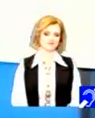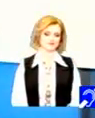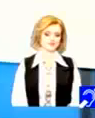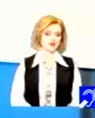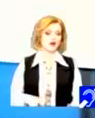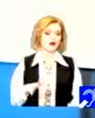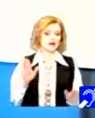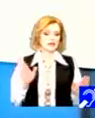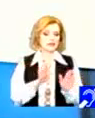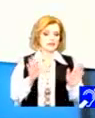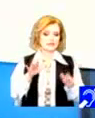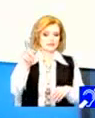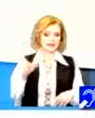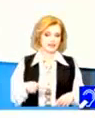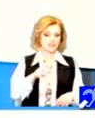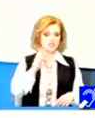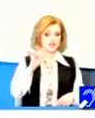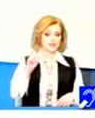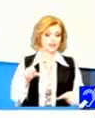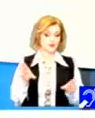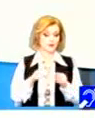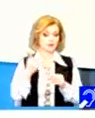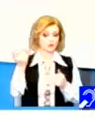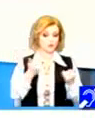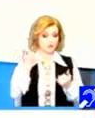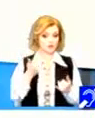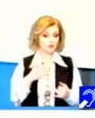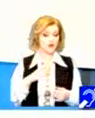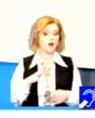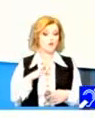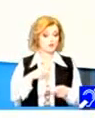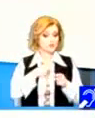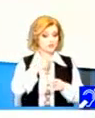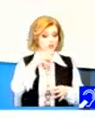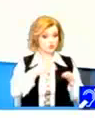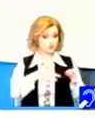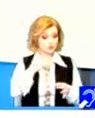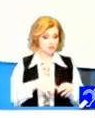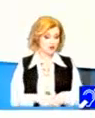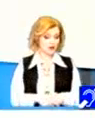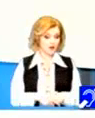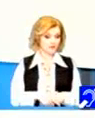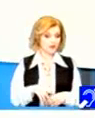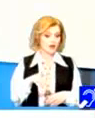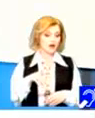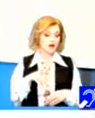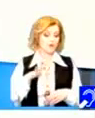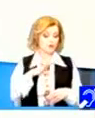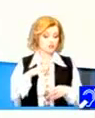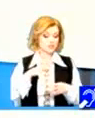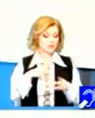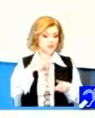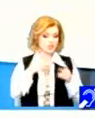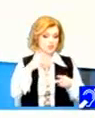Celebra cântăreață colombiană Shakira și compatriotul ei Carlos Vives au fost dați în judecată pentru plagiat de un compozitor cubanez pentru